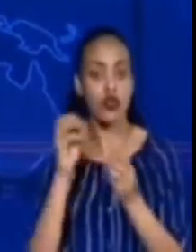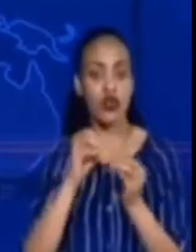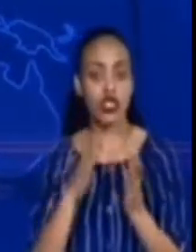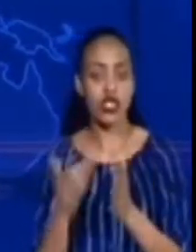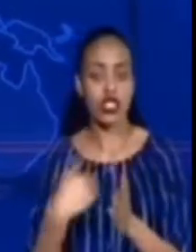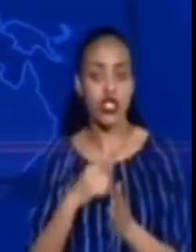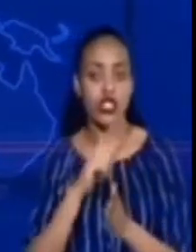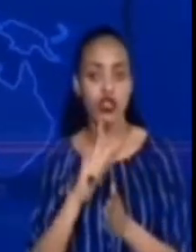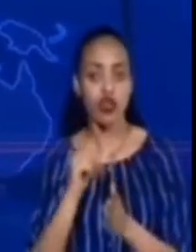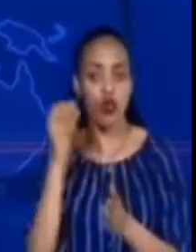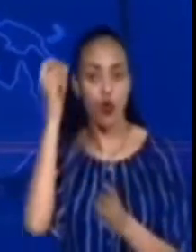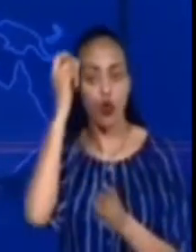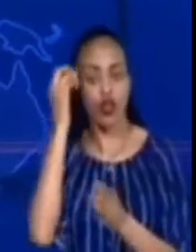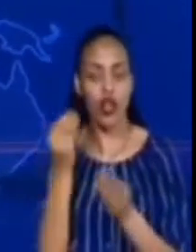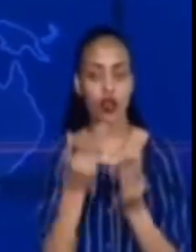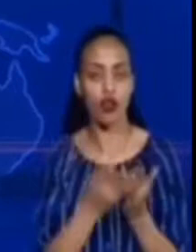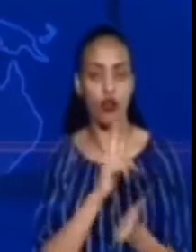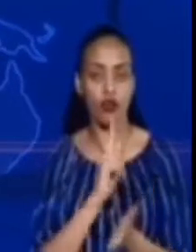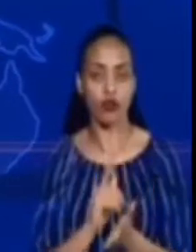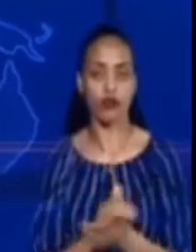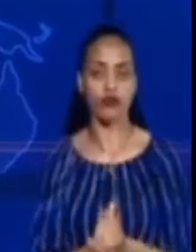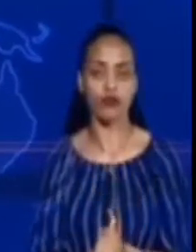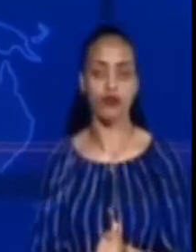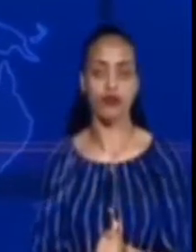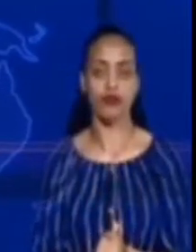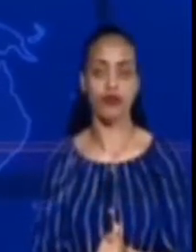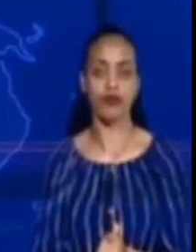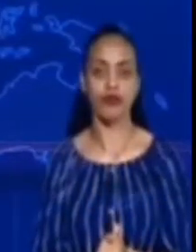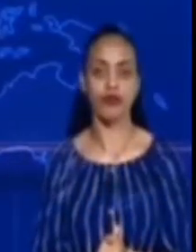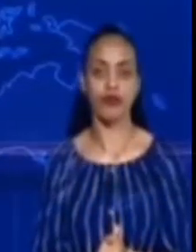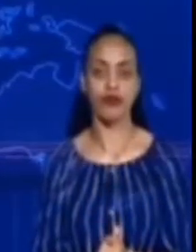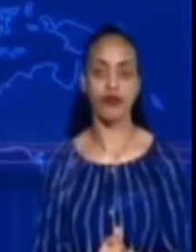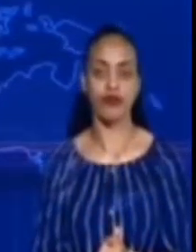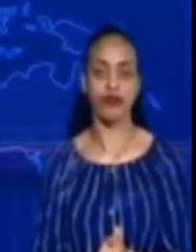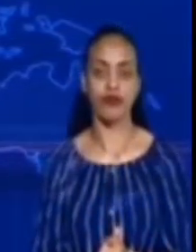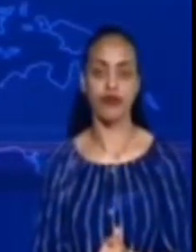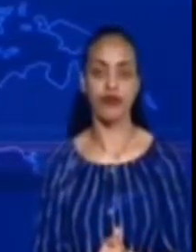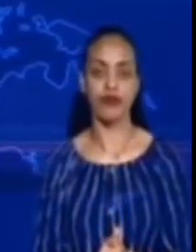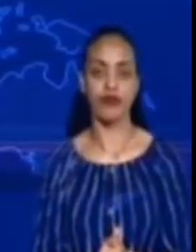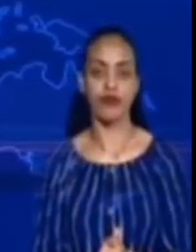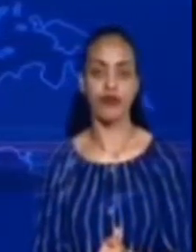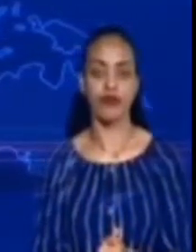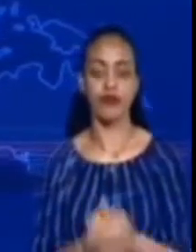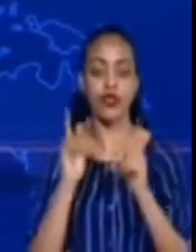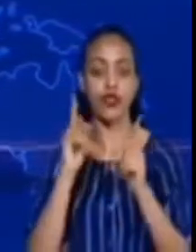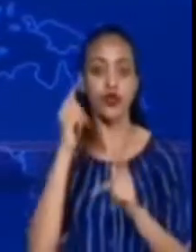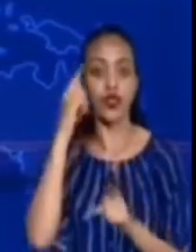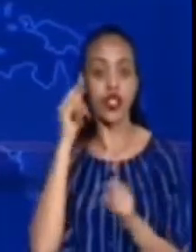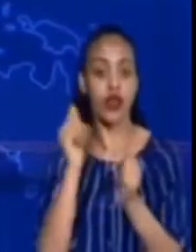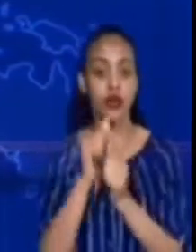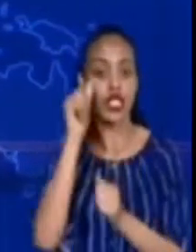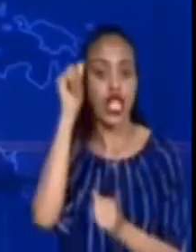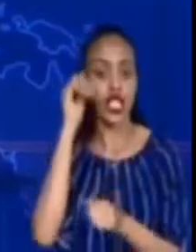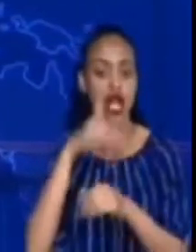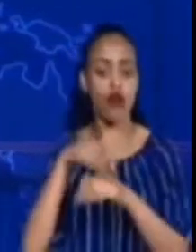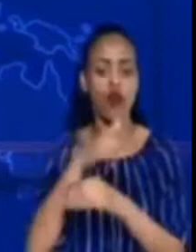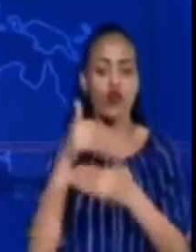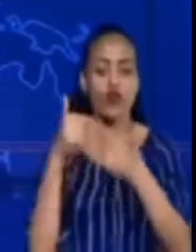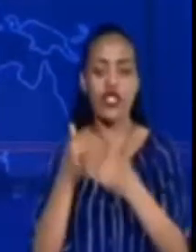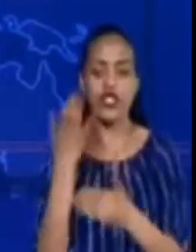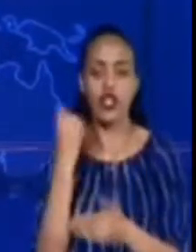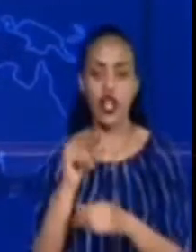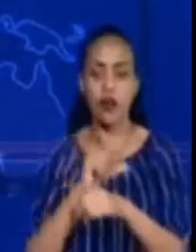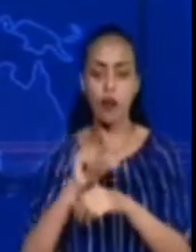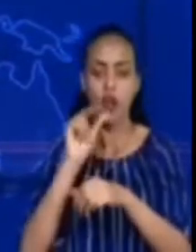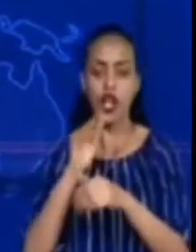ብስብስ ዲቃላ የዲቃላ ልጅ የሆነው እሪኩም ዘመዳ ዘመድኩን መምህር ነኝ የሚል ከአንድ